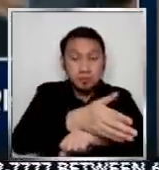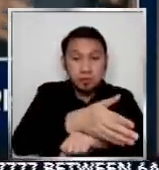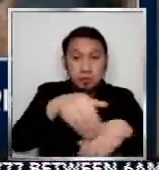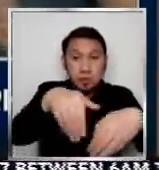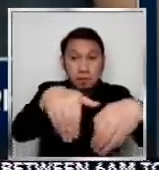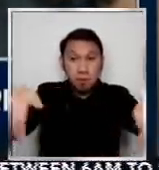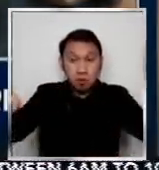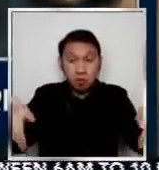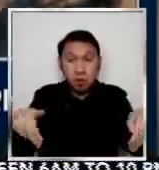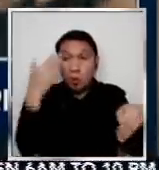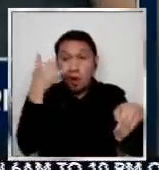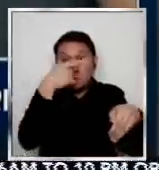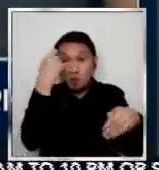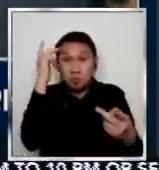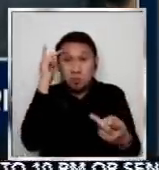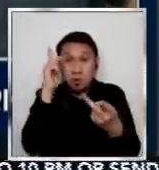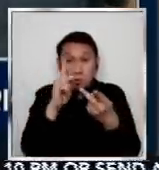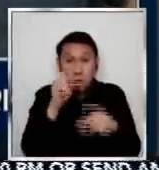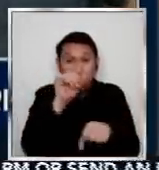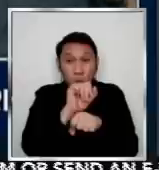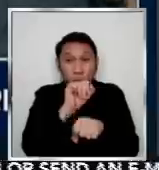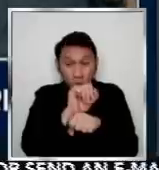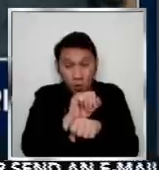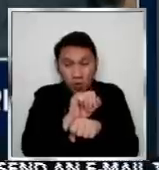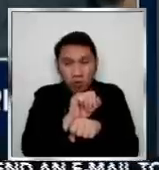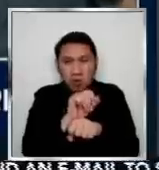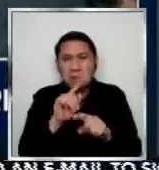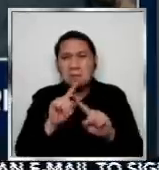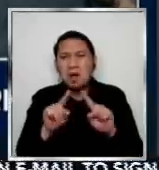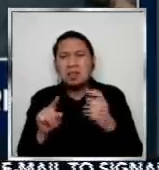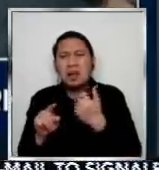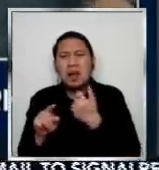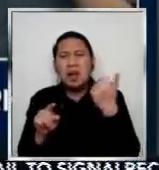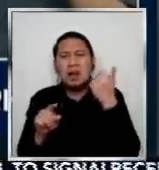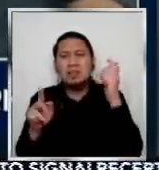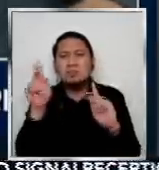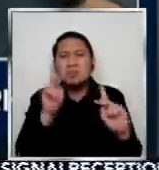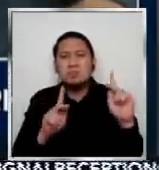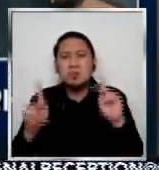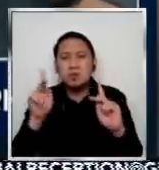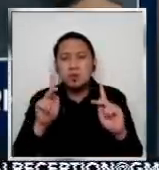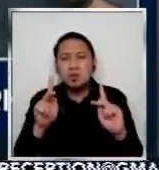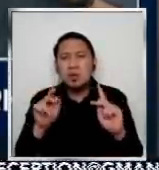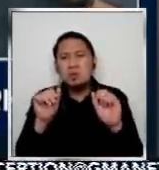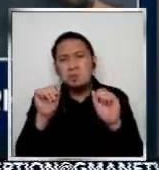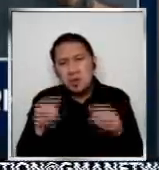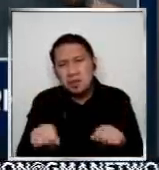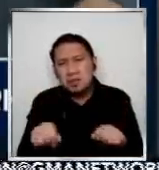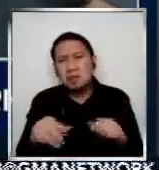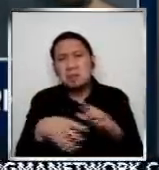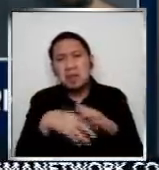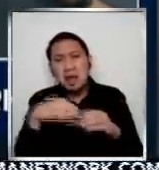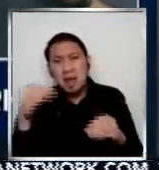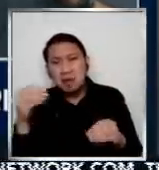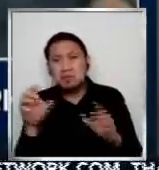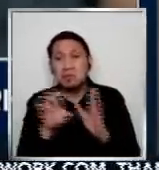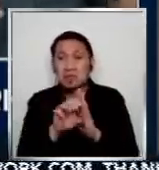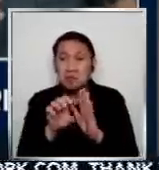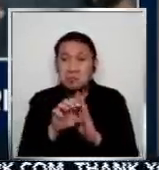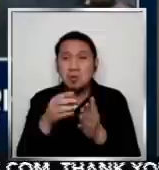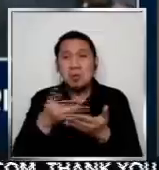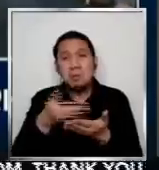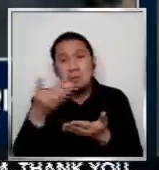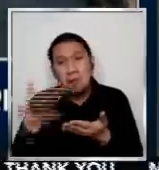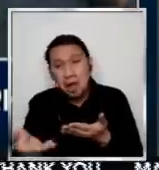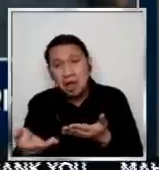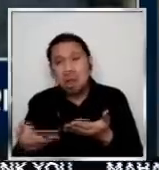sa trabaho at uuwi. Doon po sa iba nating mga kababayan, pwede lang po kayong lumabas kung kayo po'y mag-a-avail ng mga goods and services